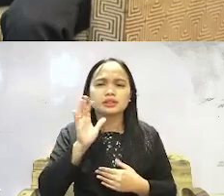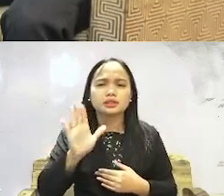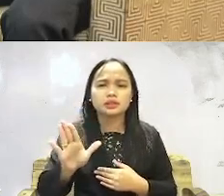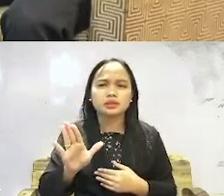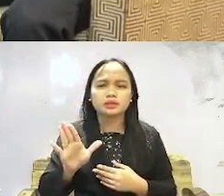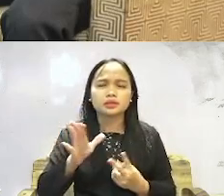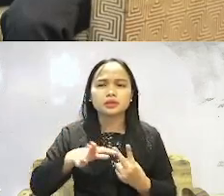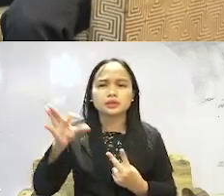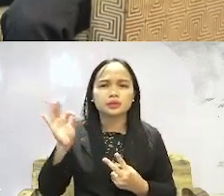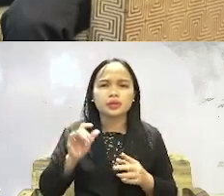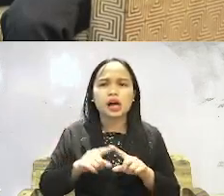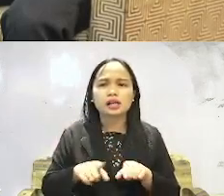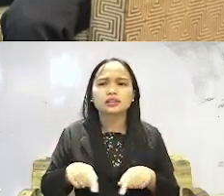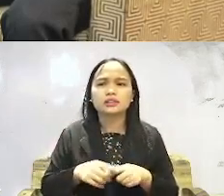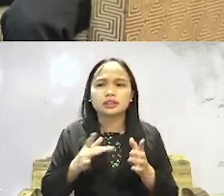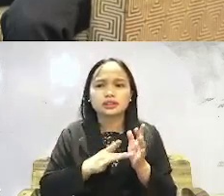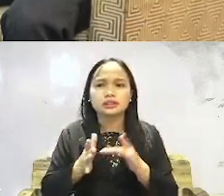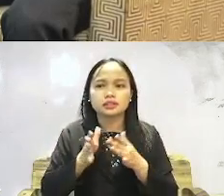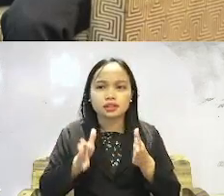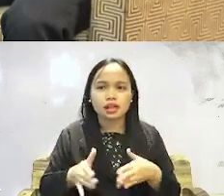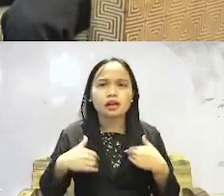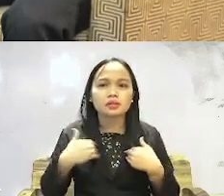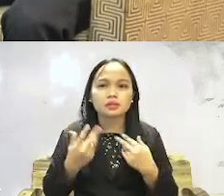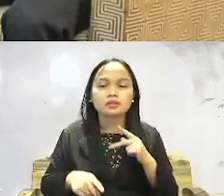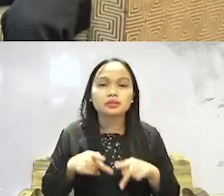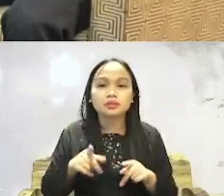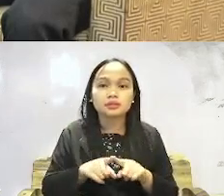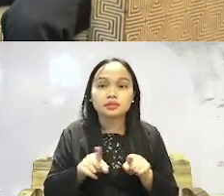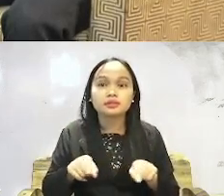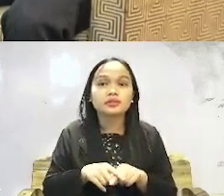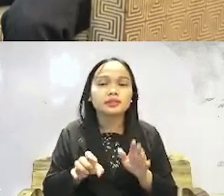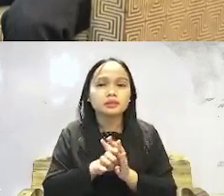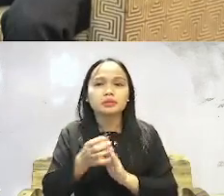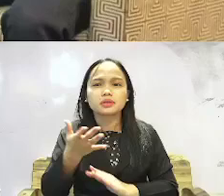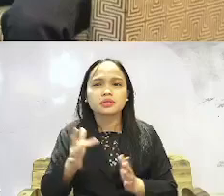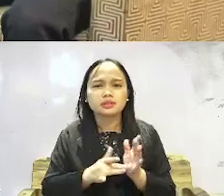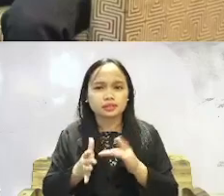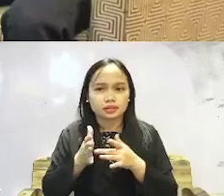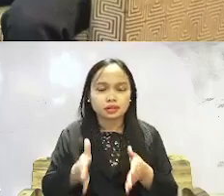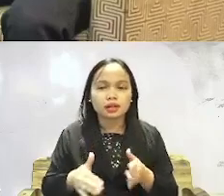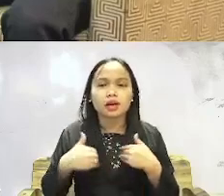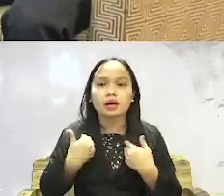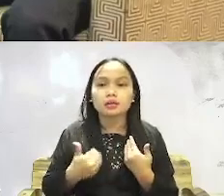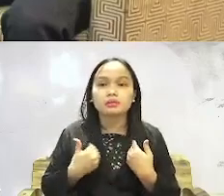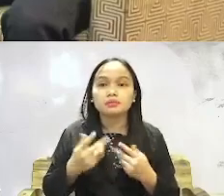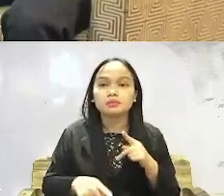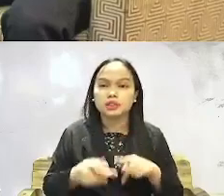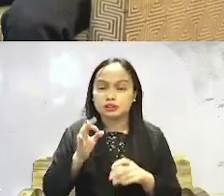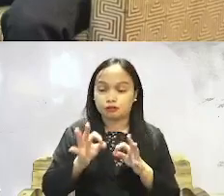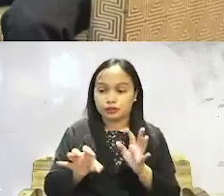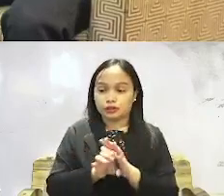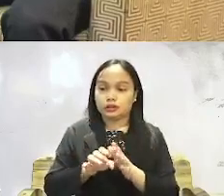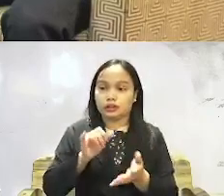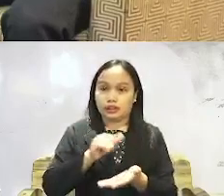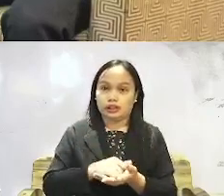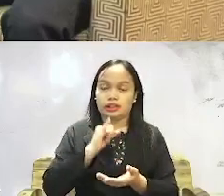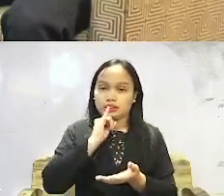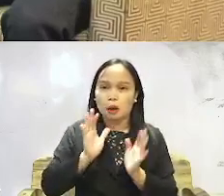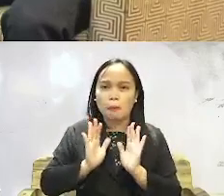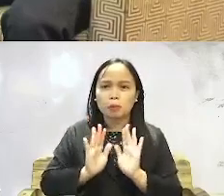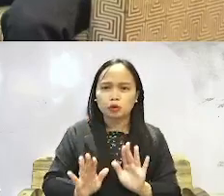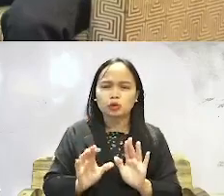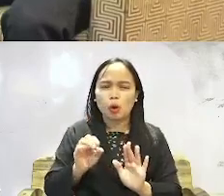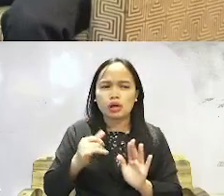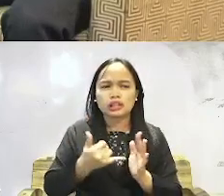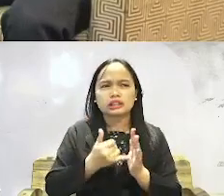isang Kristiyanong kabataan. Amen. You see, if yung pagiging Kristiyanong kabataan mo ay motivated ka or it is